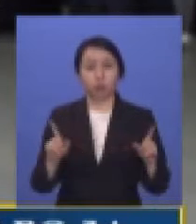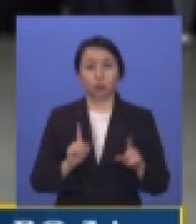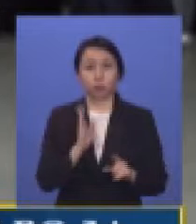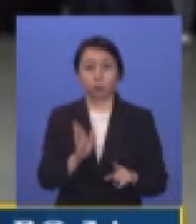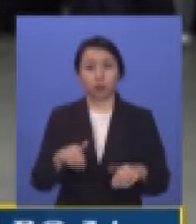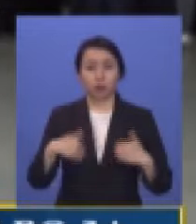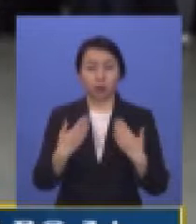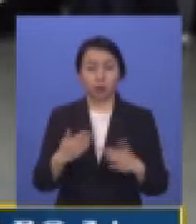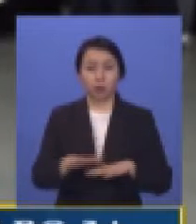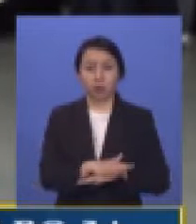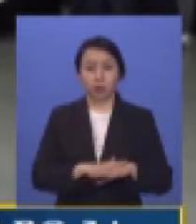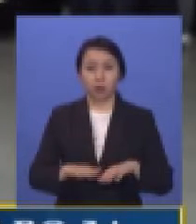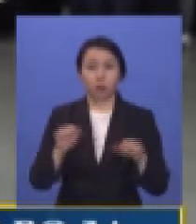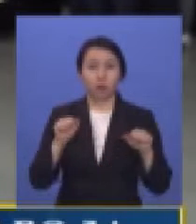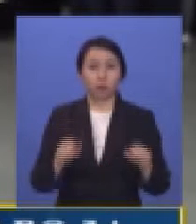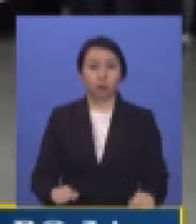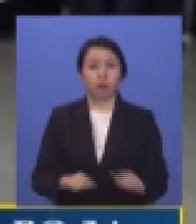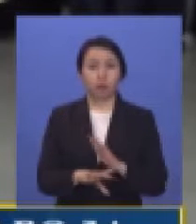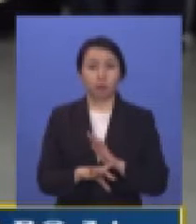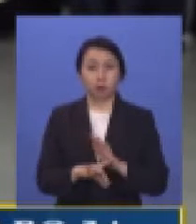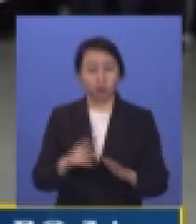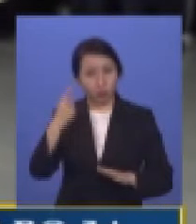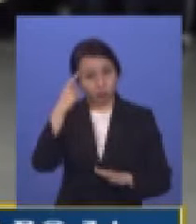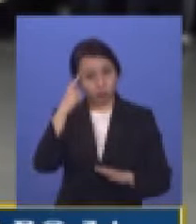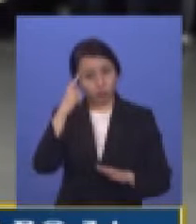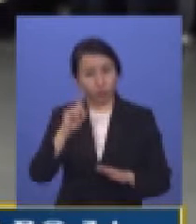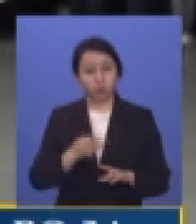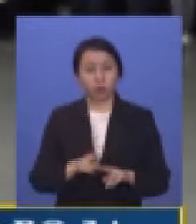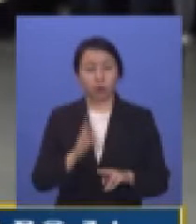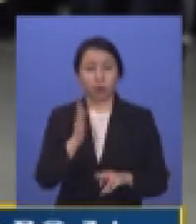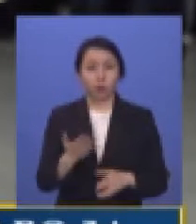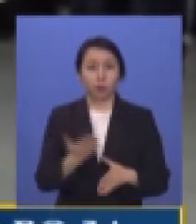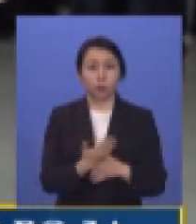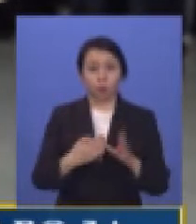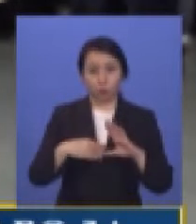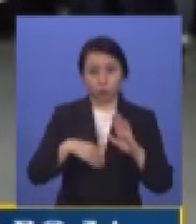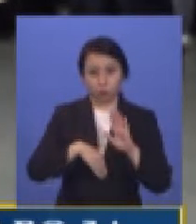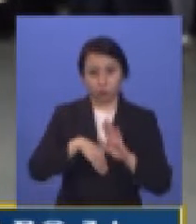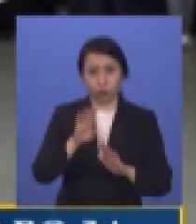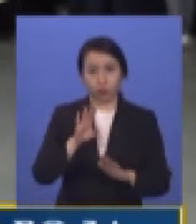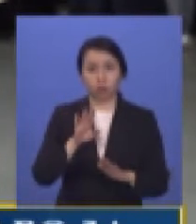будет народ. То есть народ вправе сам распоряжаться. Я думаю, это будет способствовать улучшению